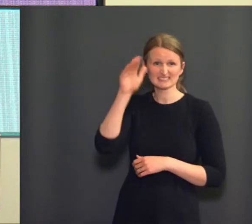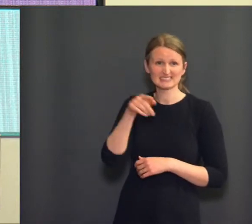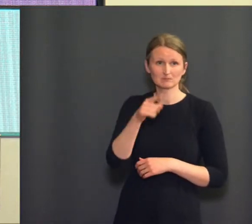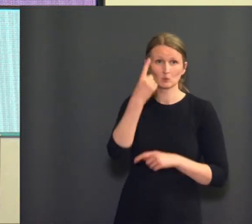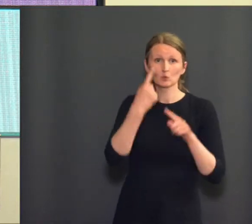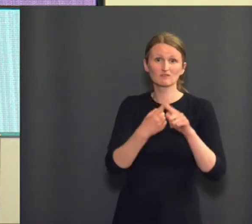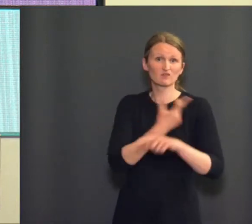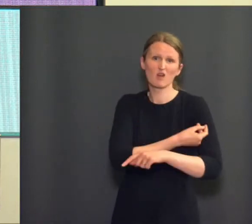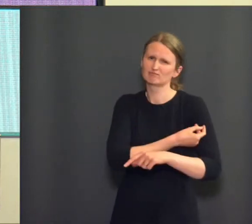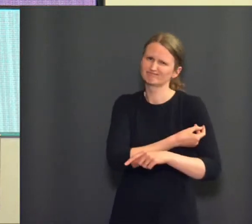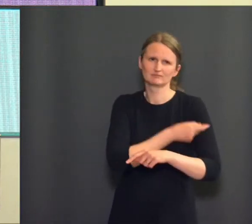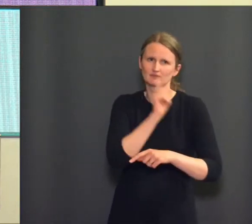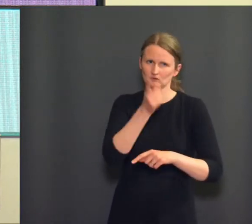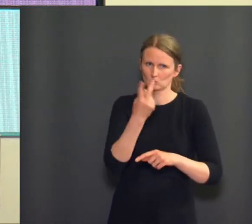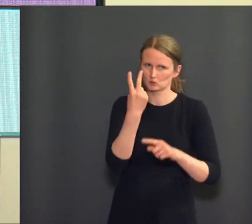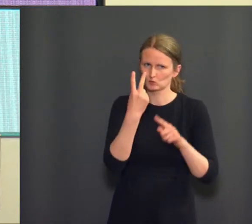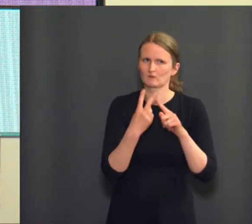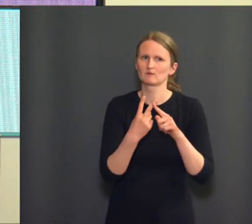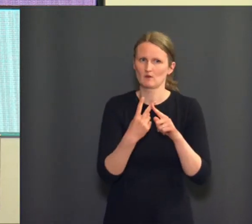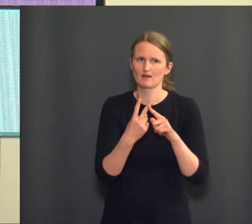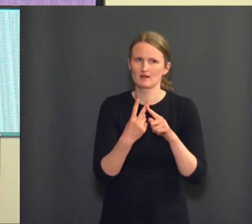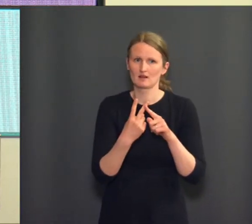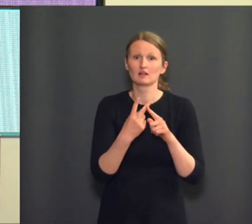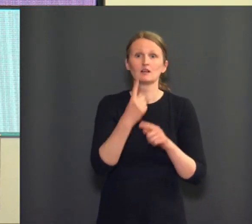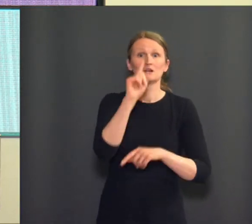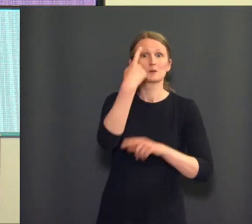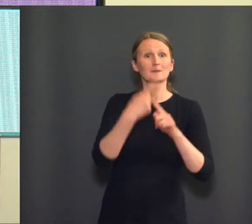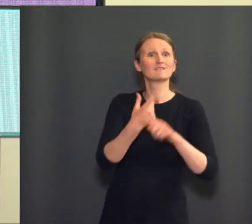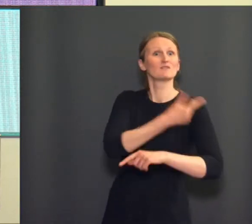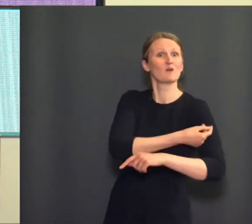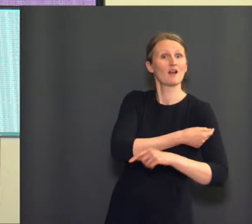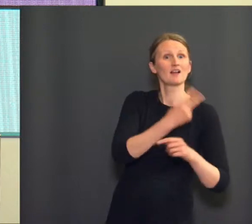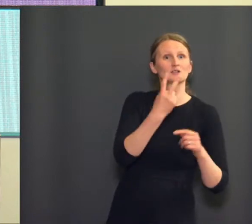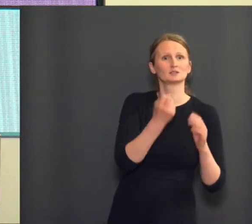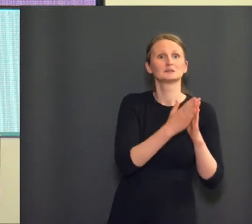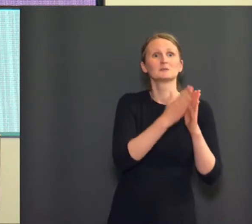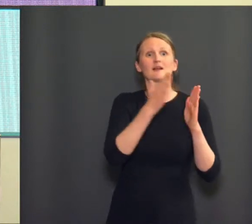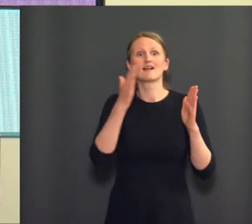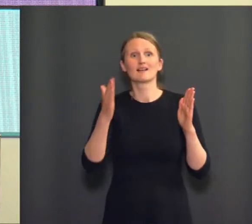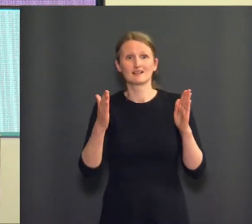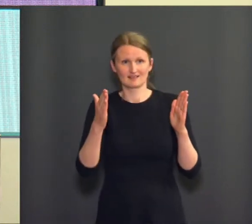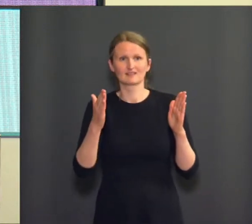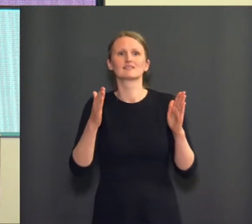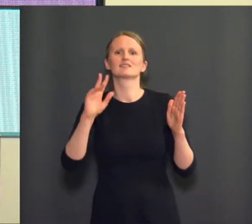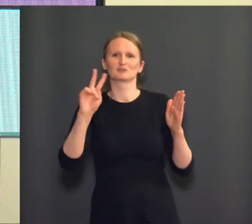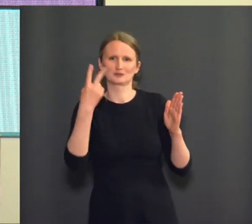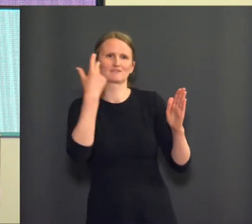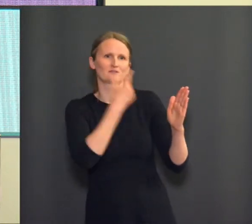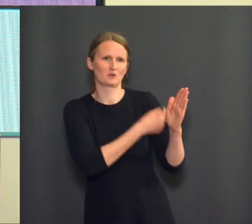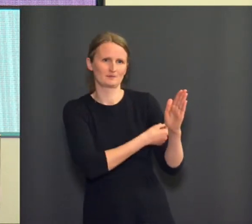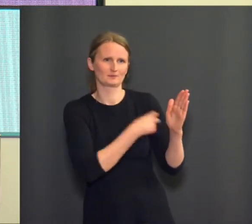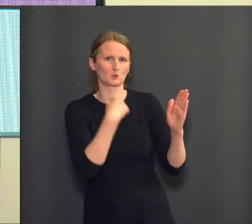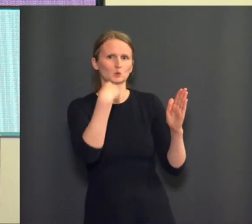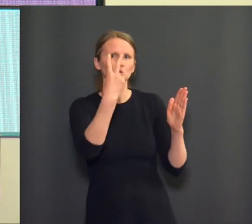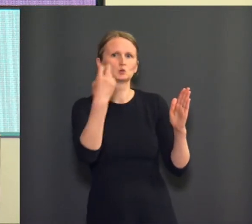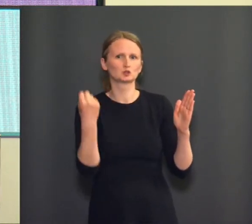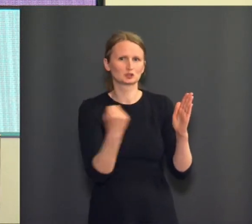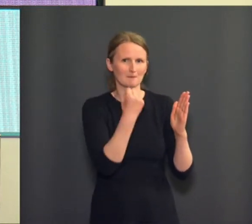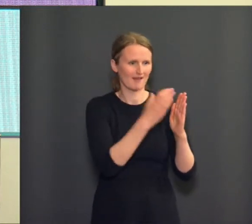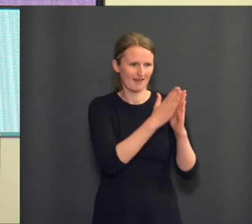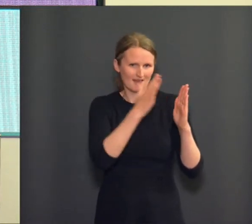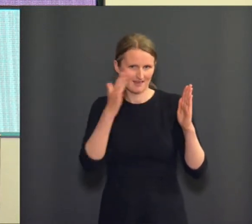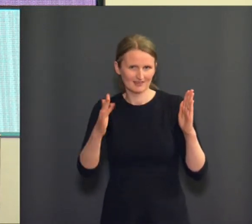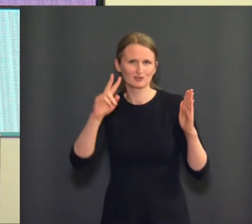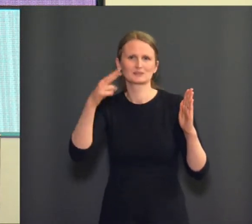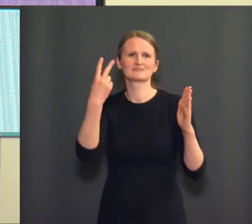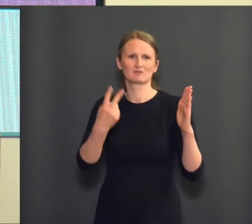12 semaines après la première dose. Au vu des dates où nous avons administré les premières doses dans notre pays, cette deuxième